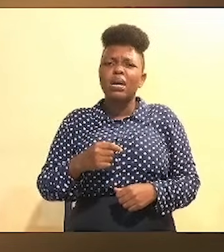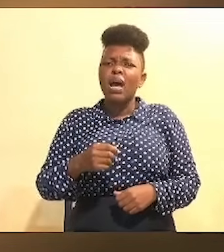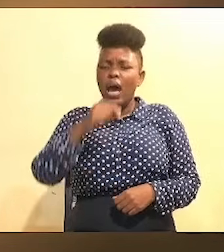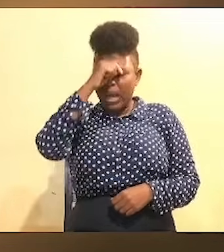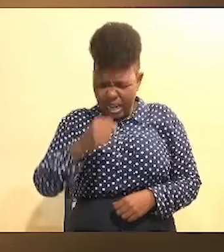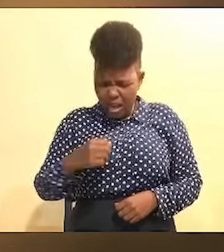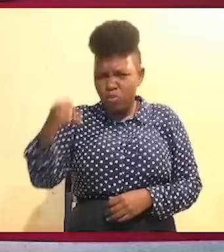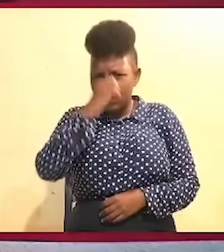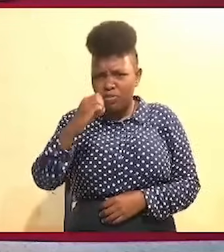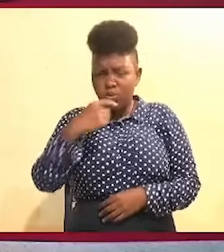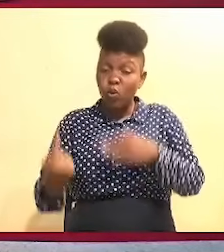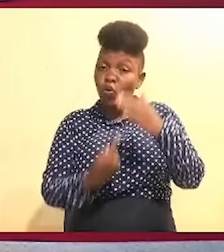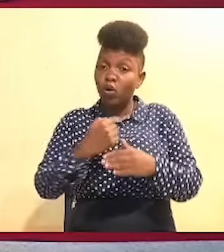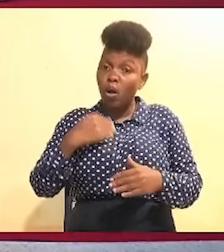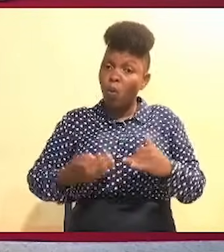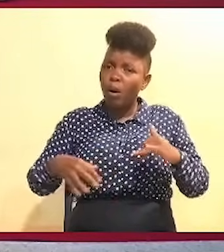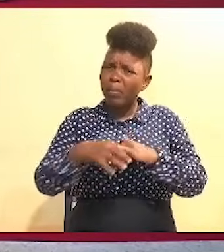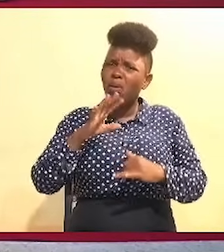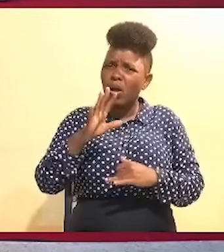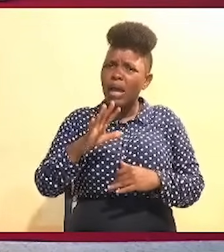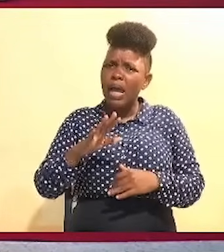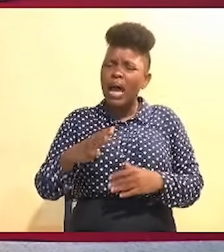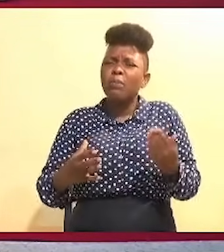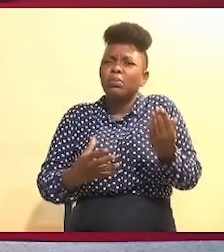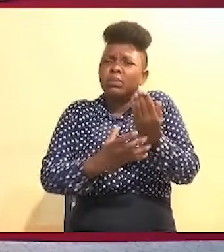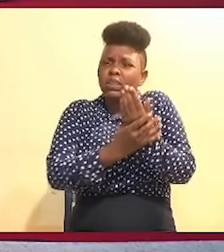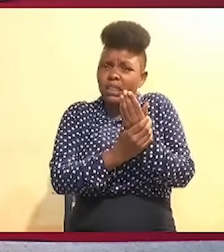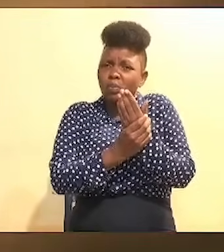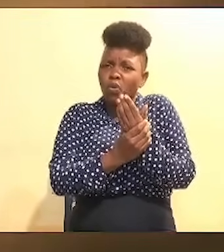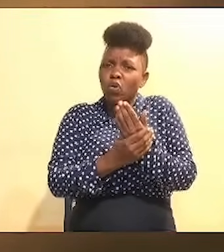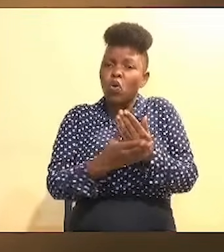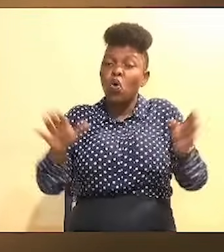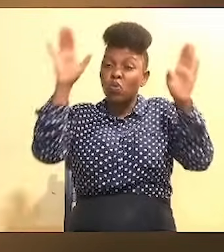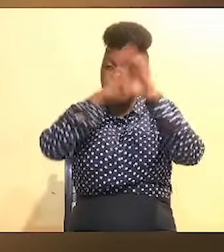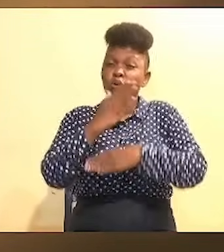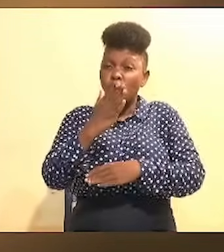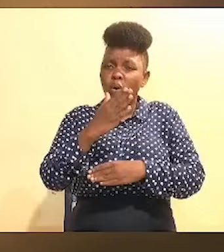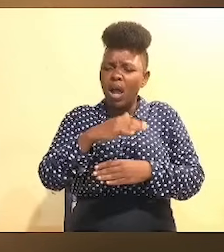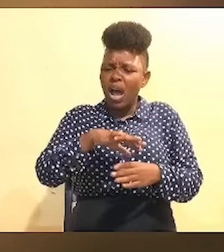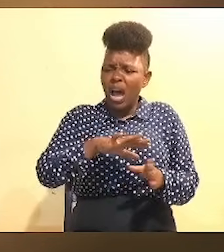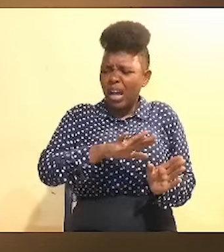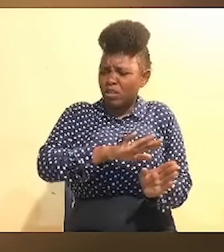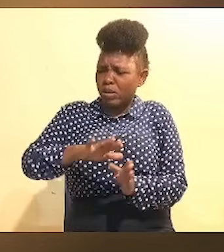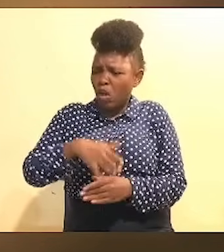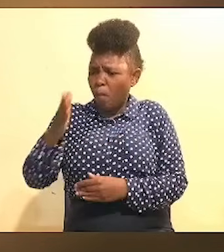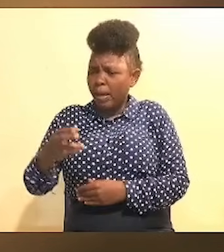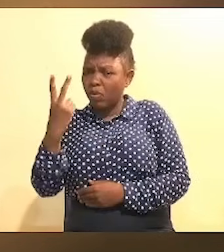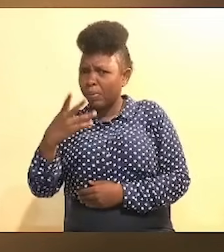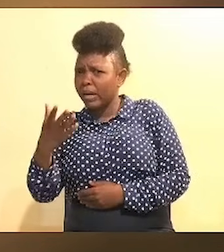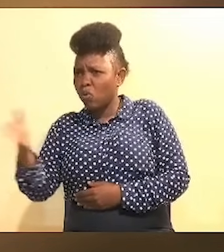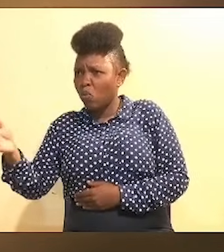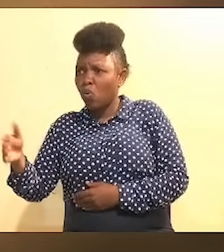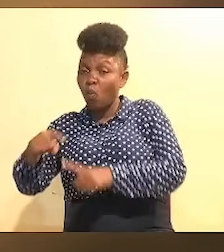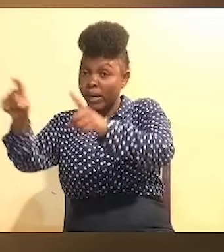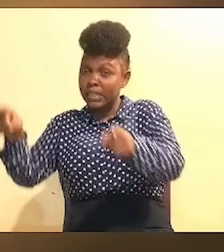nidhamu wa huyu mke wake. Na aliposhika mkono usiku huo, akasogea upande wa pili wa kitanda. Tatizo ni nini?